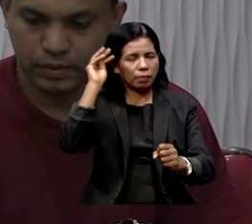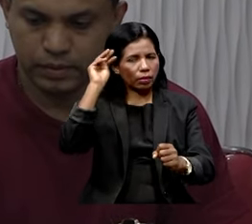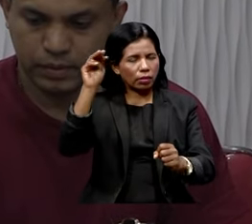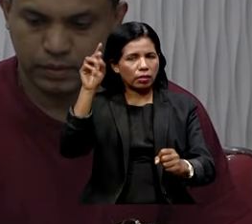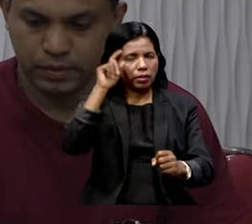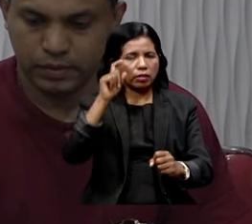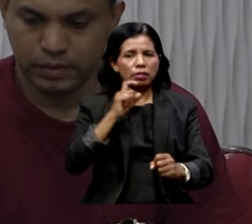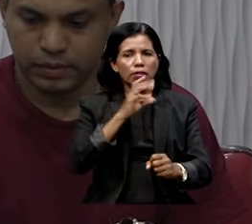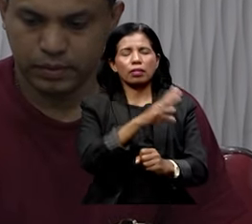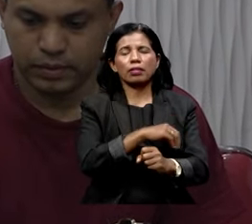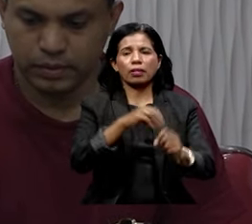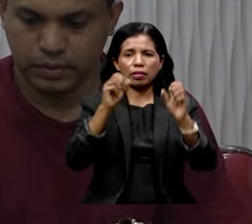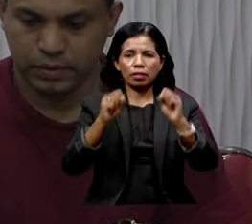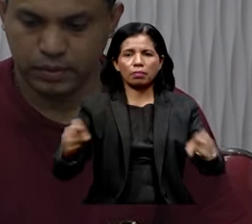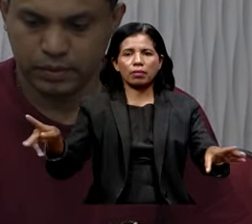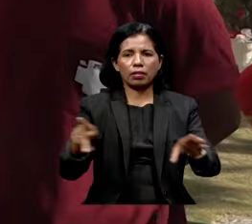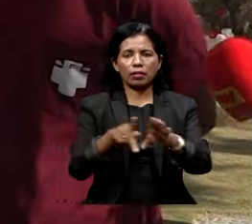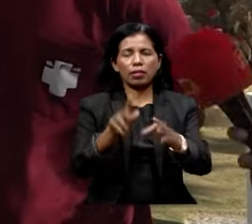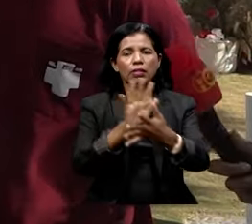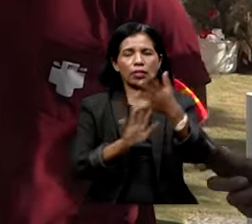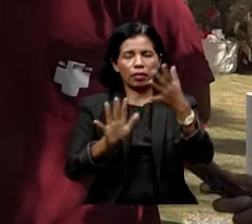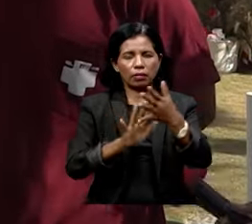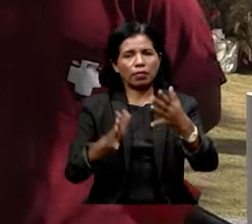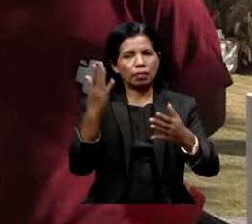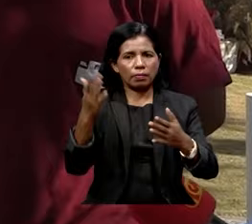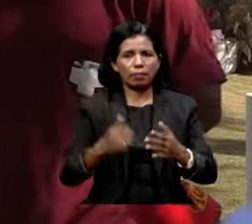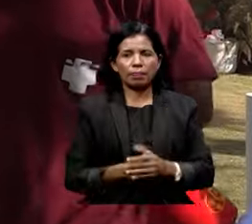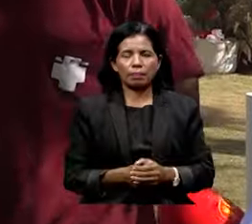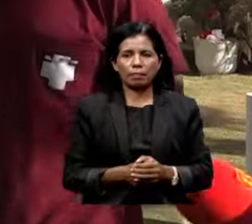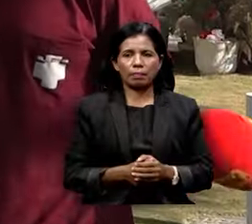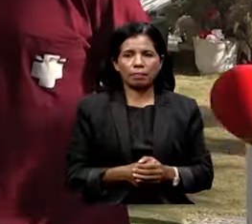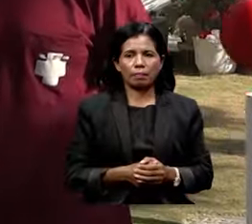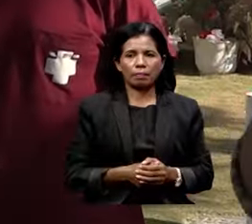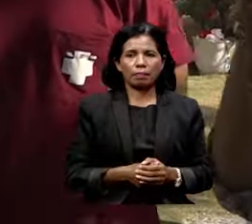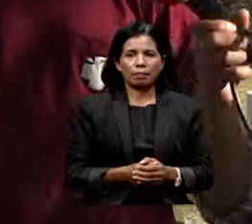Rachanano Guzmán Mos se participa iha ceremonia refere. Dilma Suzeti, GMN.